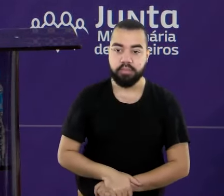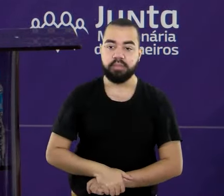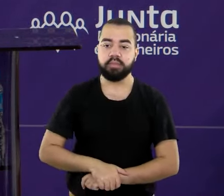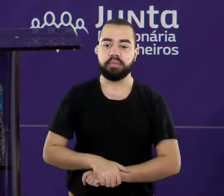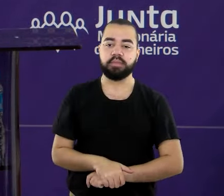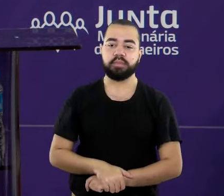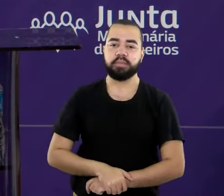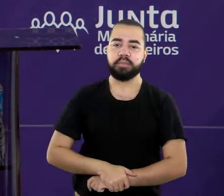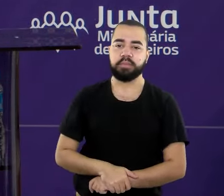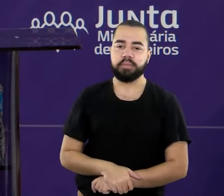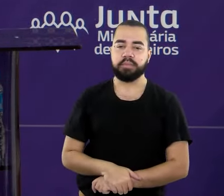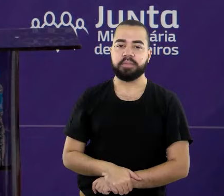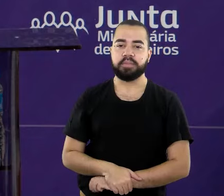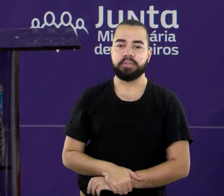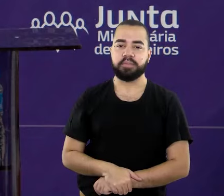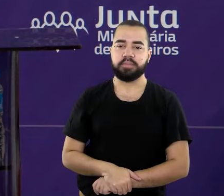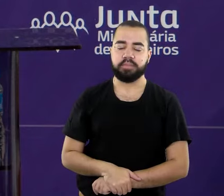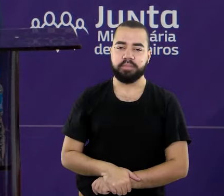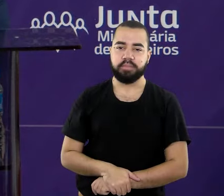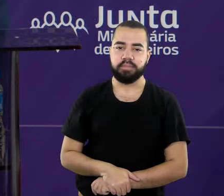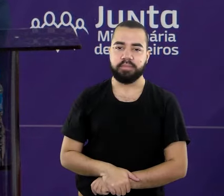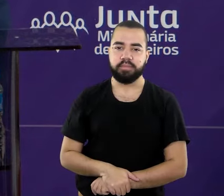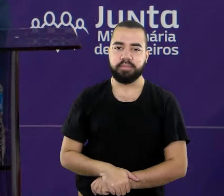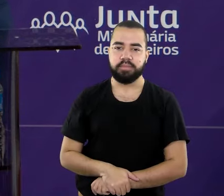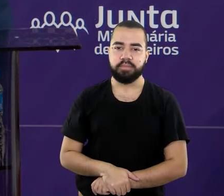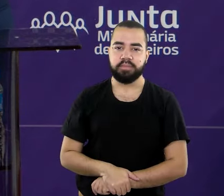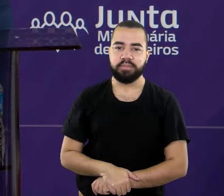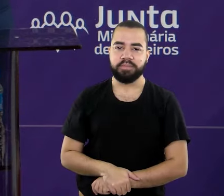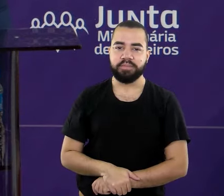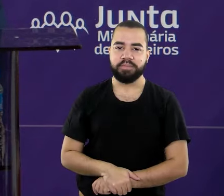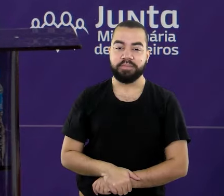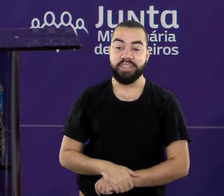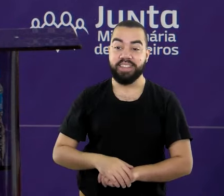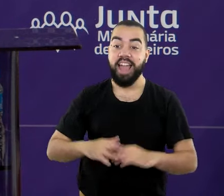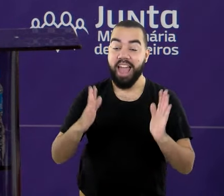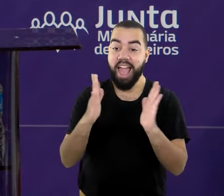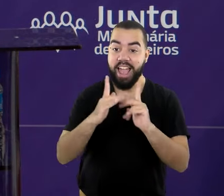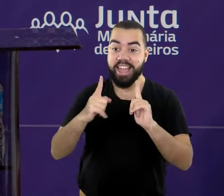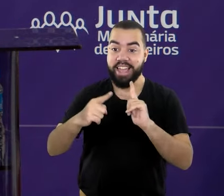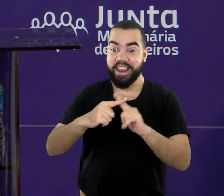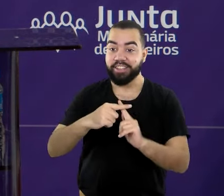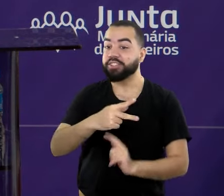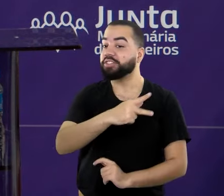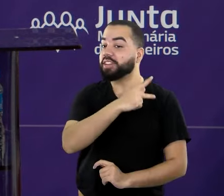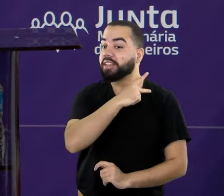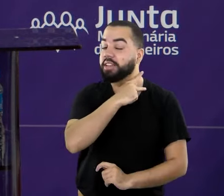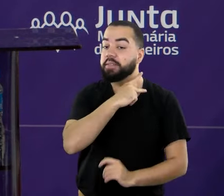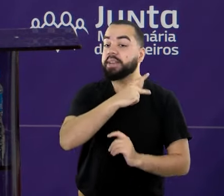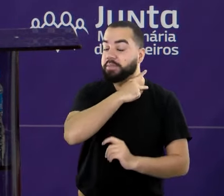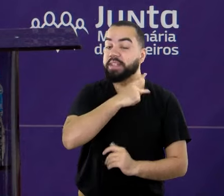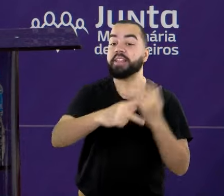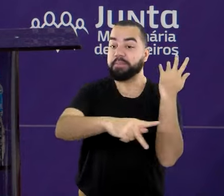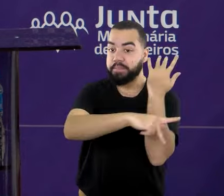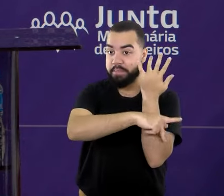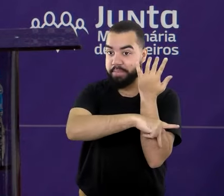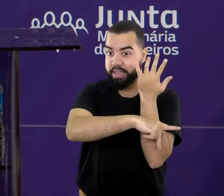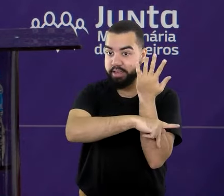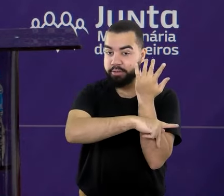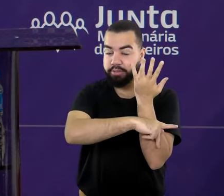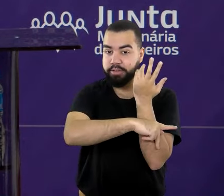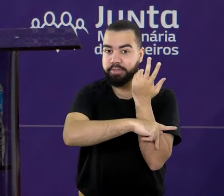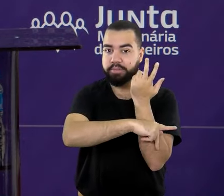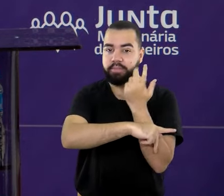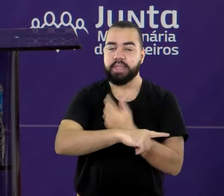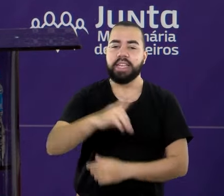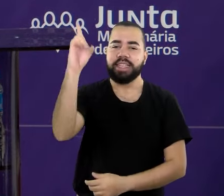Pinheiros 교회는 하나님이 특별히 사랑하시는 교회입니다. A igreja de Pinheiros, eu creio que Deus realmente tem um amor imenso pela